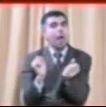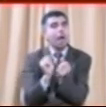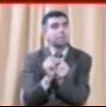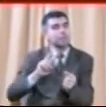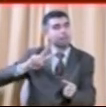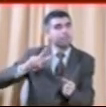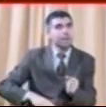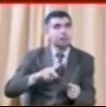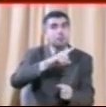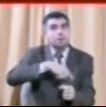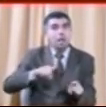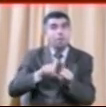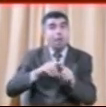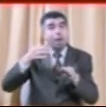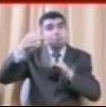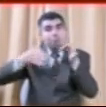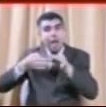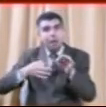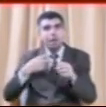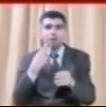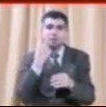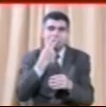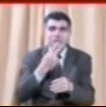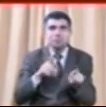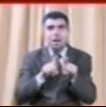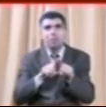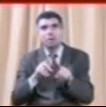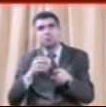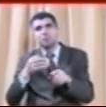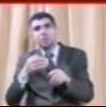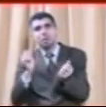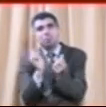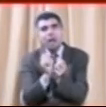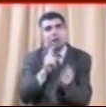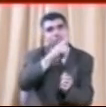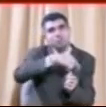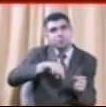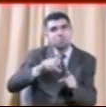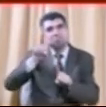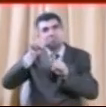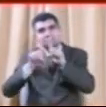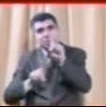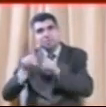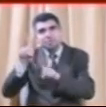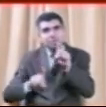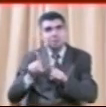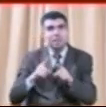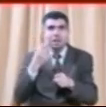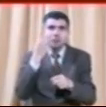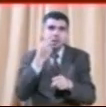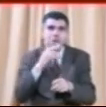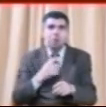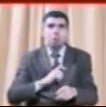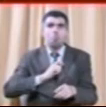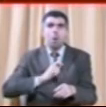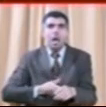القضاء يعمل ظروف التخفيف فيخفف من العقوبة إلى حدود قد لا نتفق معها وقد لا تتفقون